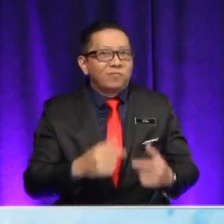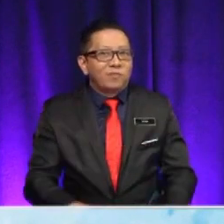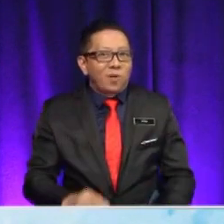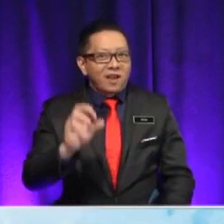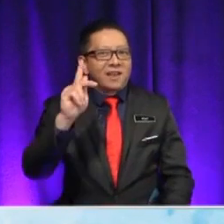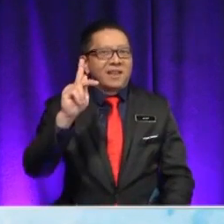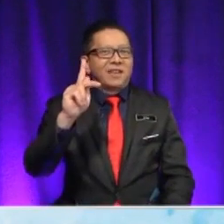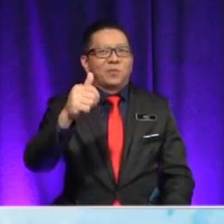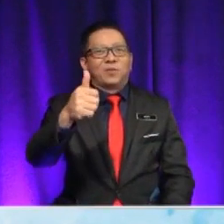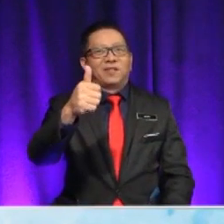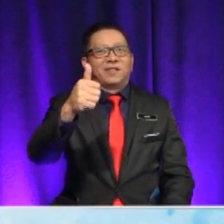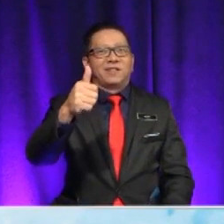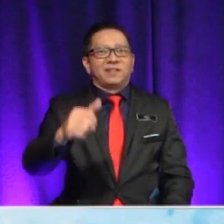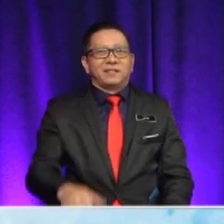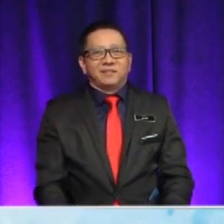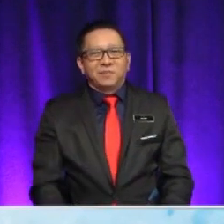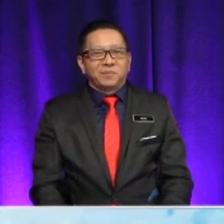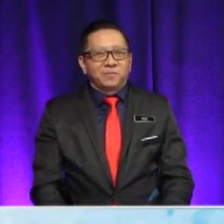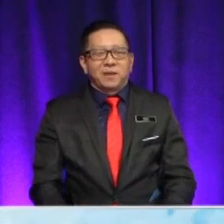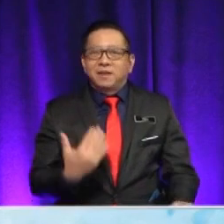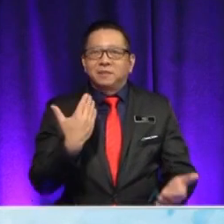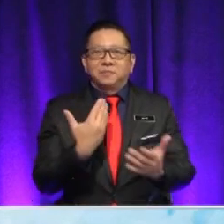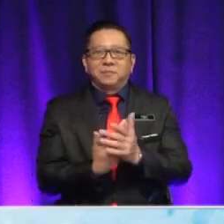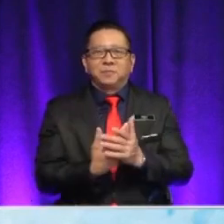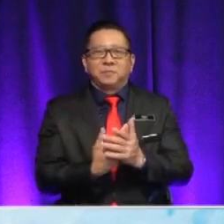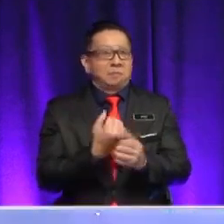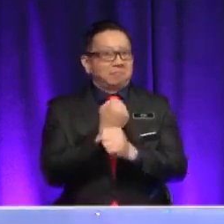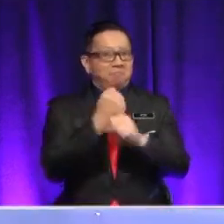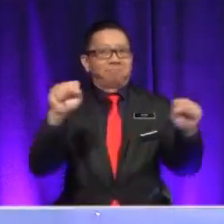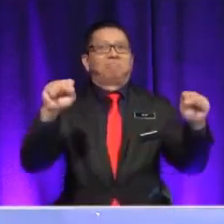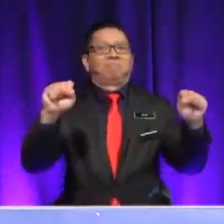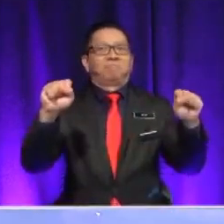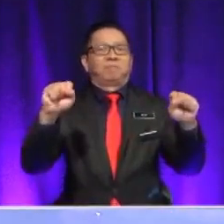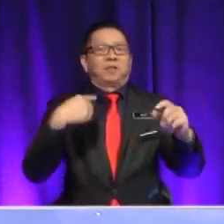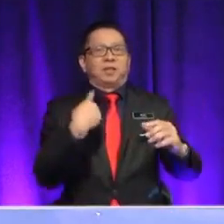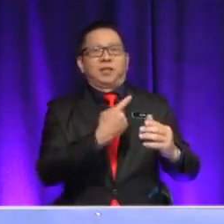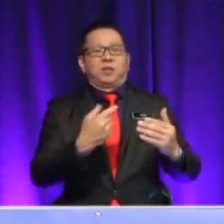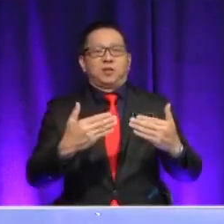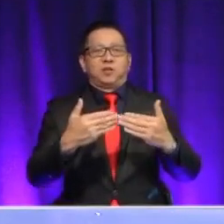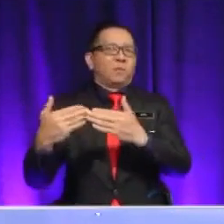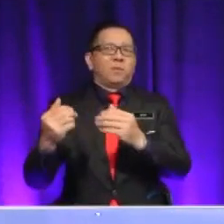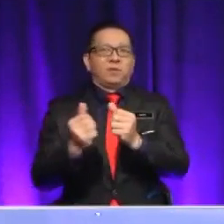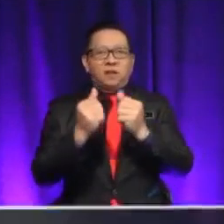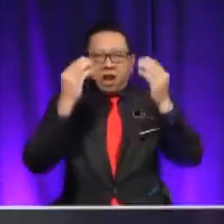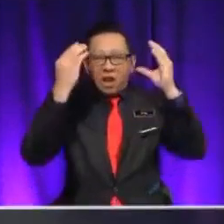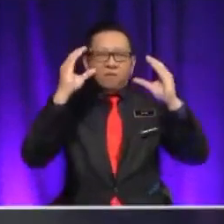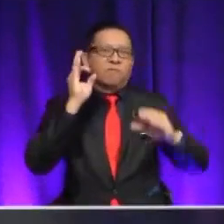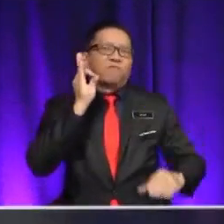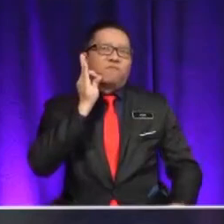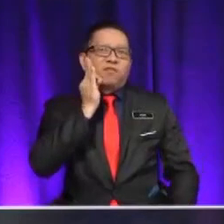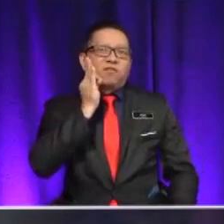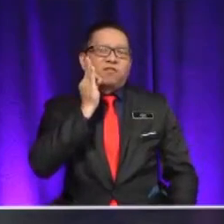tak? Okey. Baiklah. Kalau dah siap sedia, jom kita tengok Cikgu Farah. Apa pula perkongsian untuk segmen kali ini,